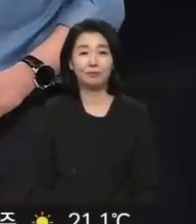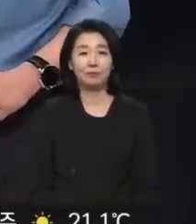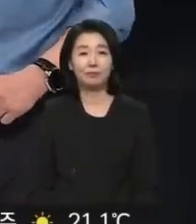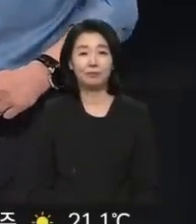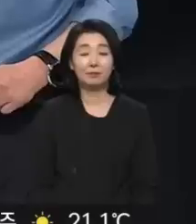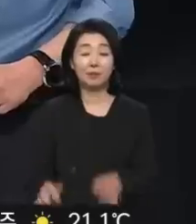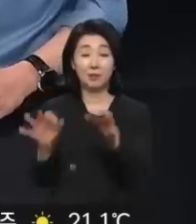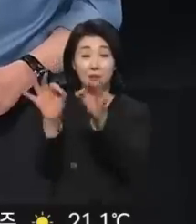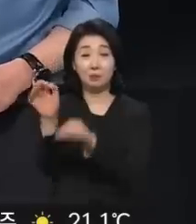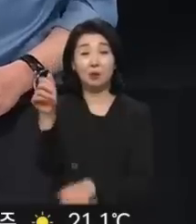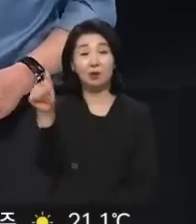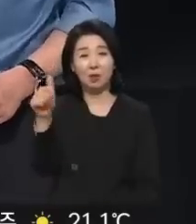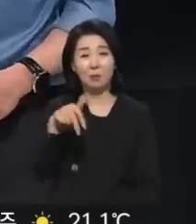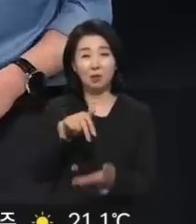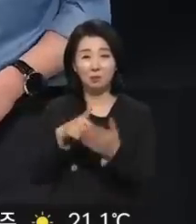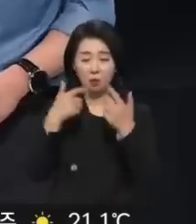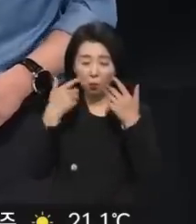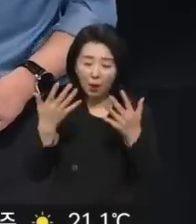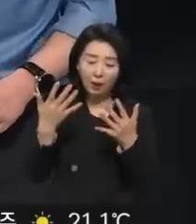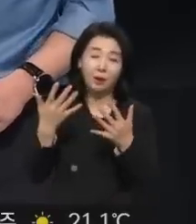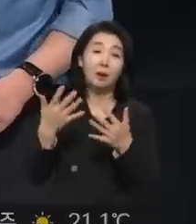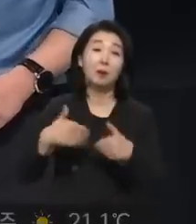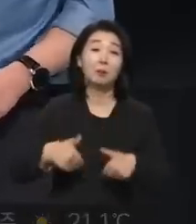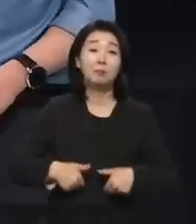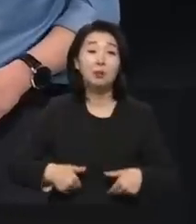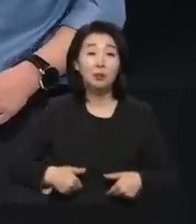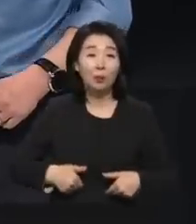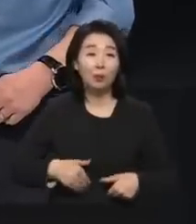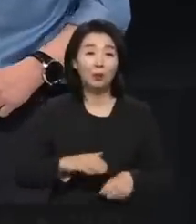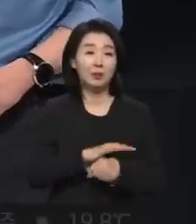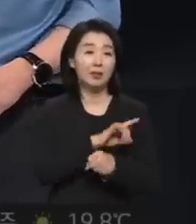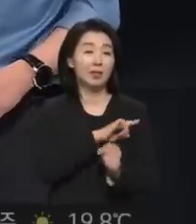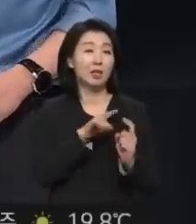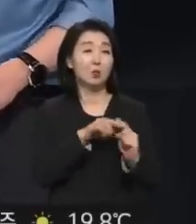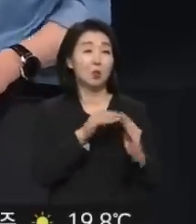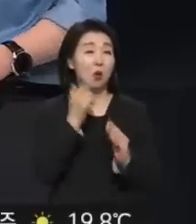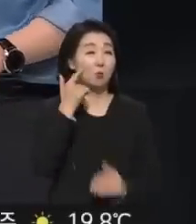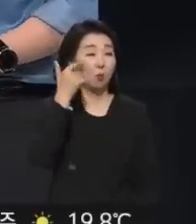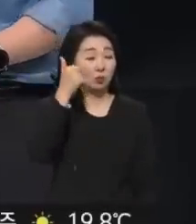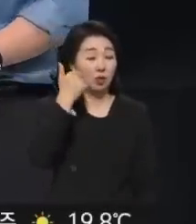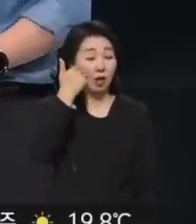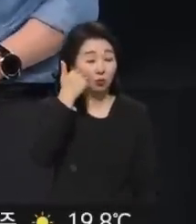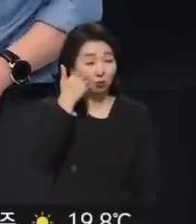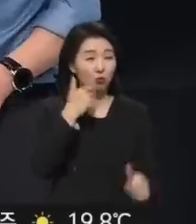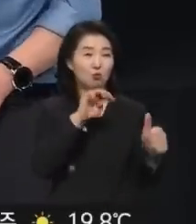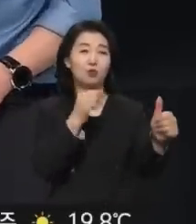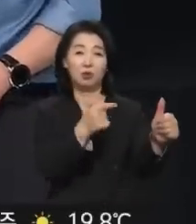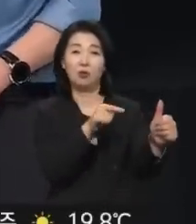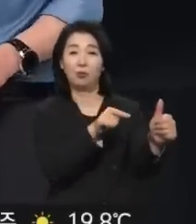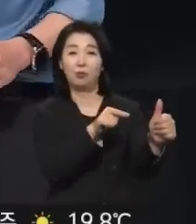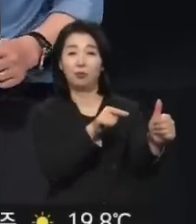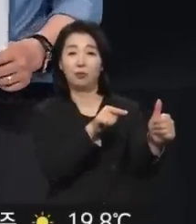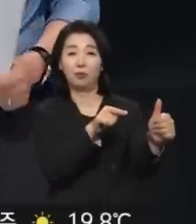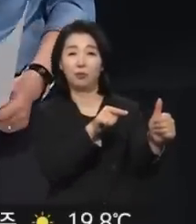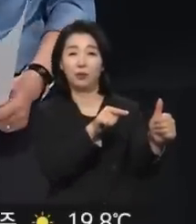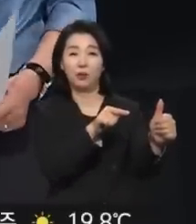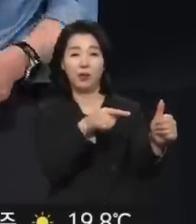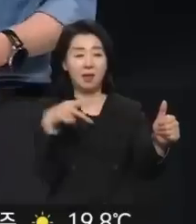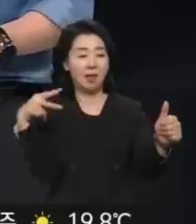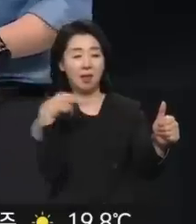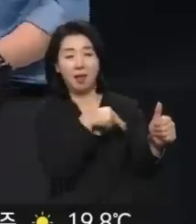김기현 대표가 입장을 명확히 해야 할 사항. 사랑제일교회 목사 정강호 씨도 포함이 돼 있죠. 절연을